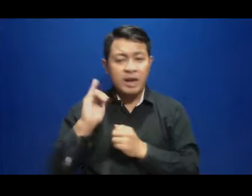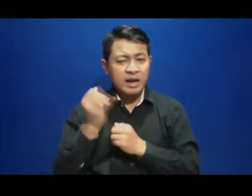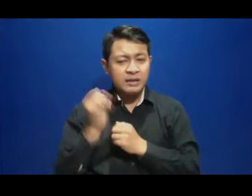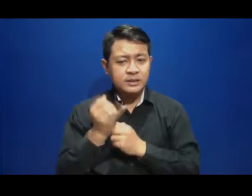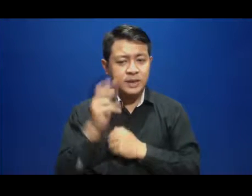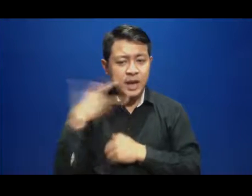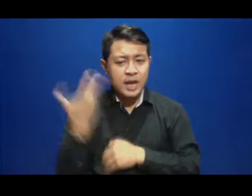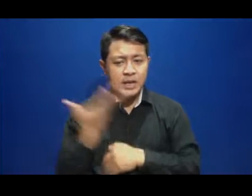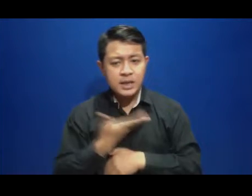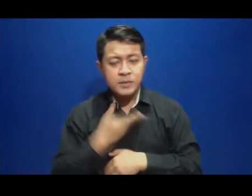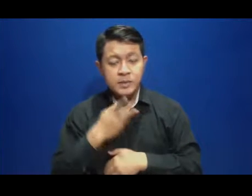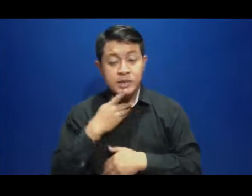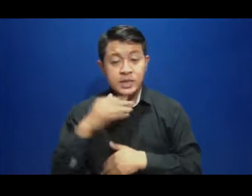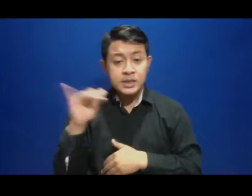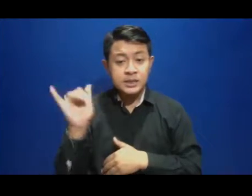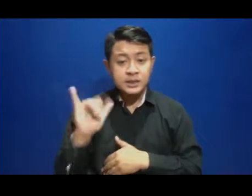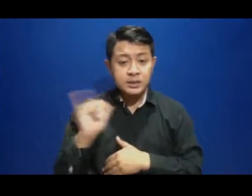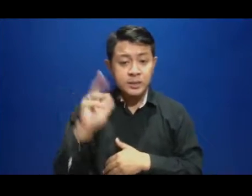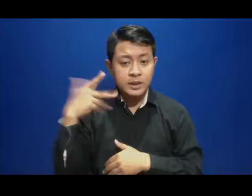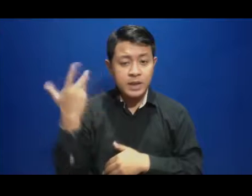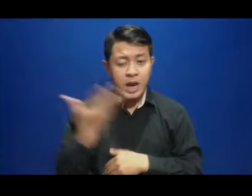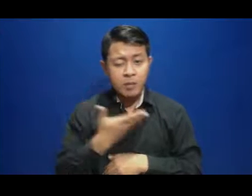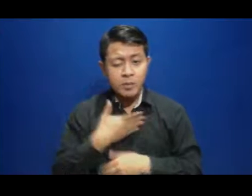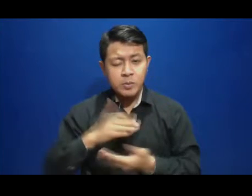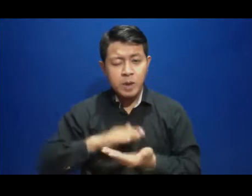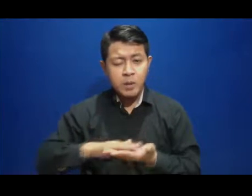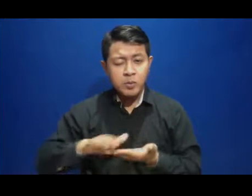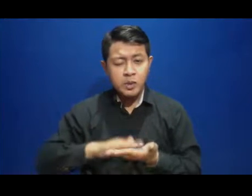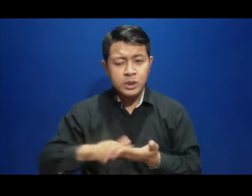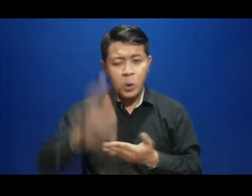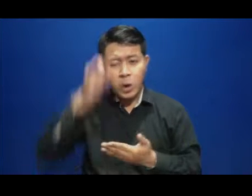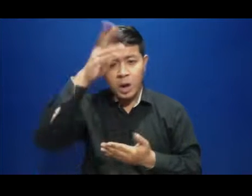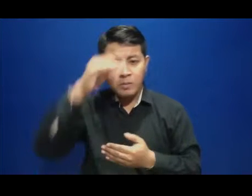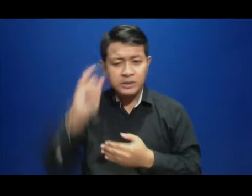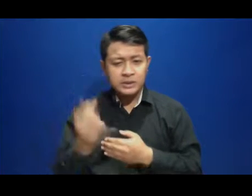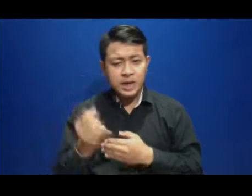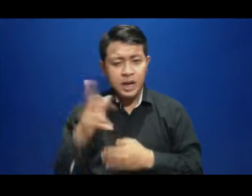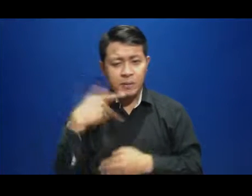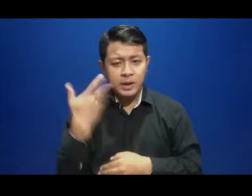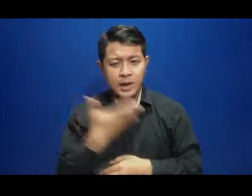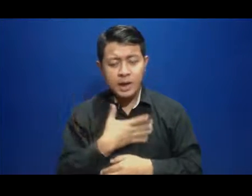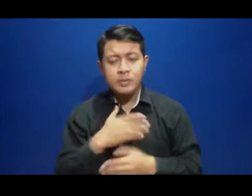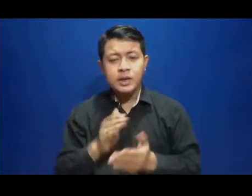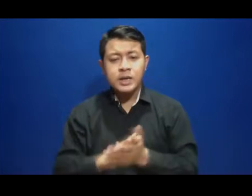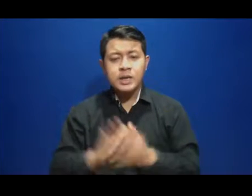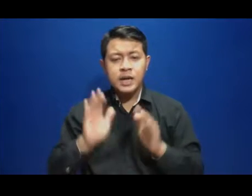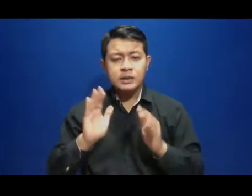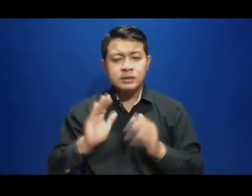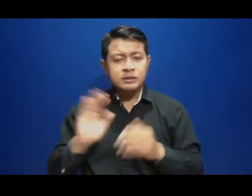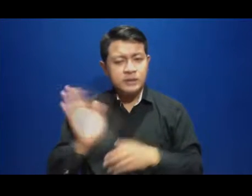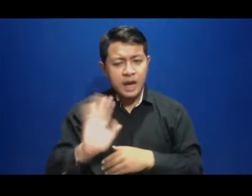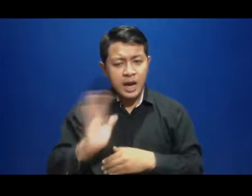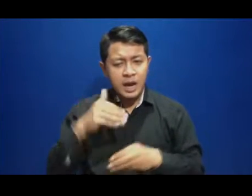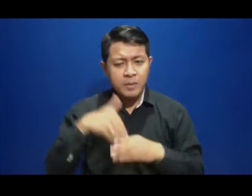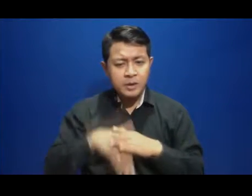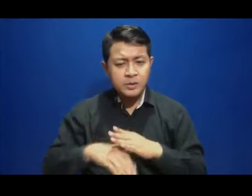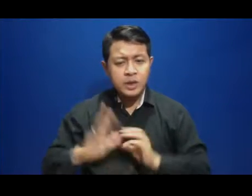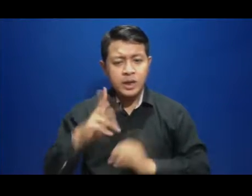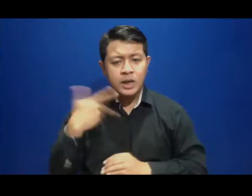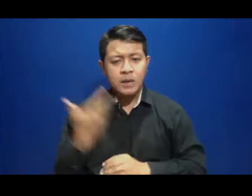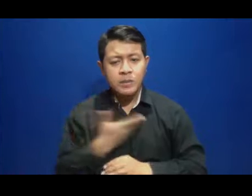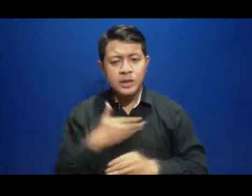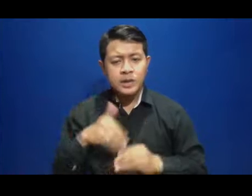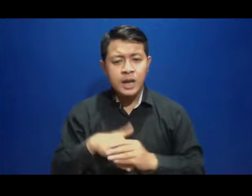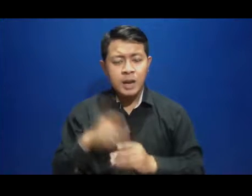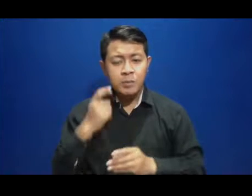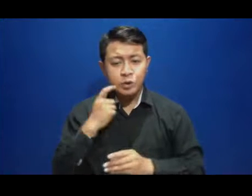dalam surga. Berilah kami rejeki pada hari ini, dan ampunilah kesalahan kami, seperti